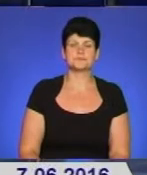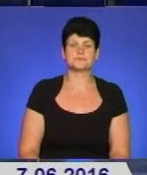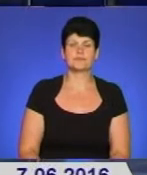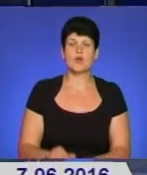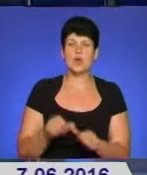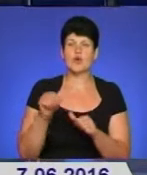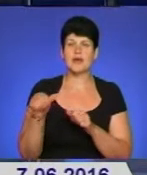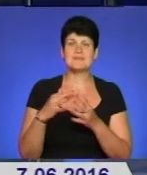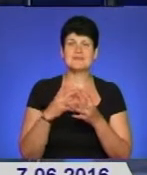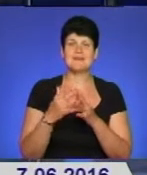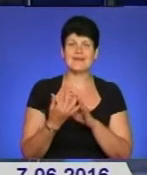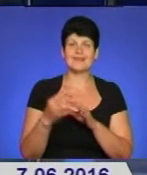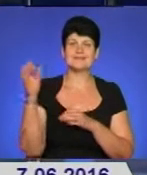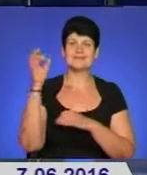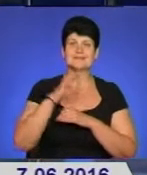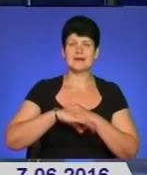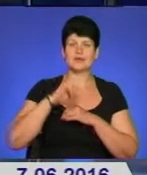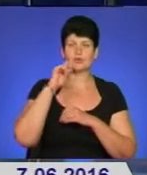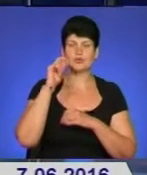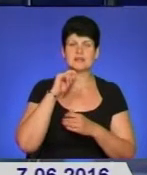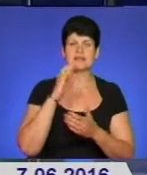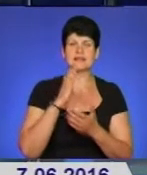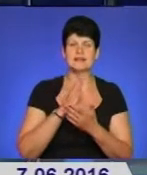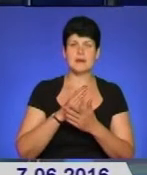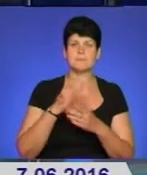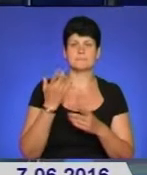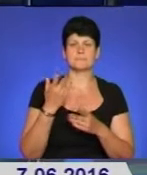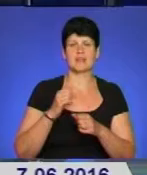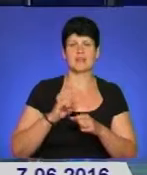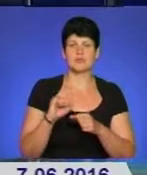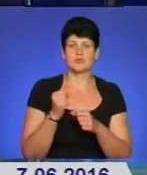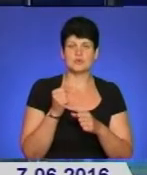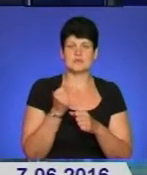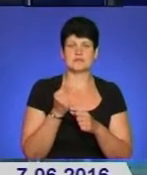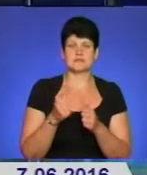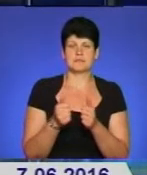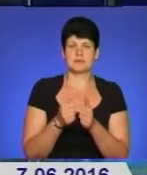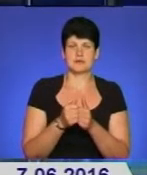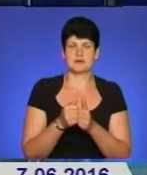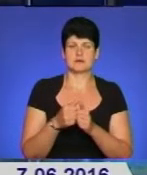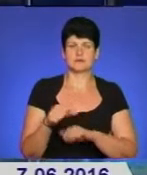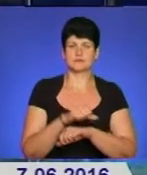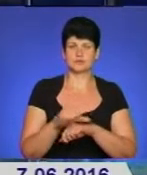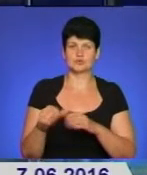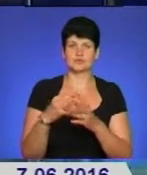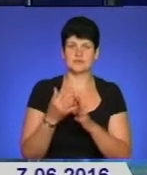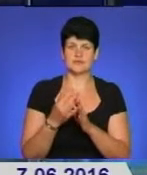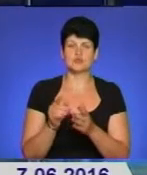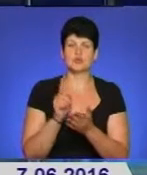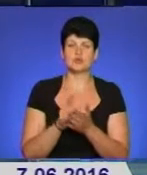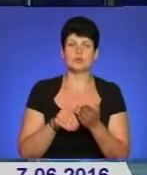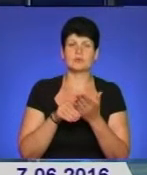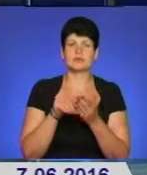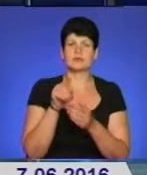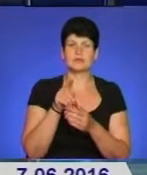Окремі села Західної України стали побратимами прифронтовим селам. Таким чином вони зобов'язалися допомагати тим, хто страждає від війни на